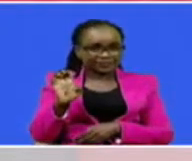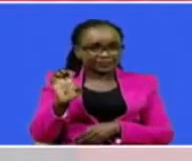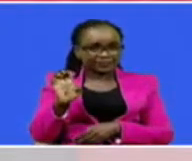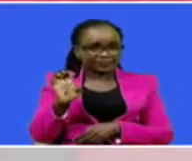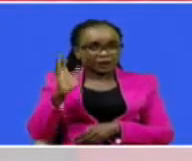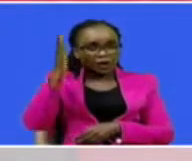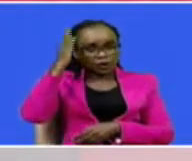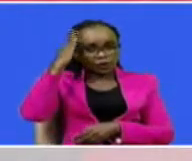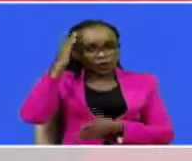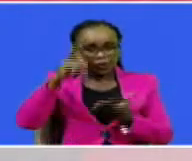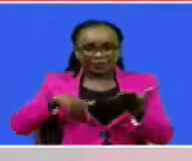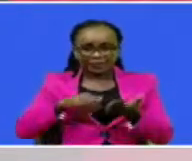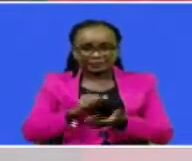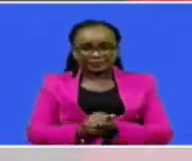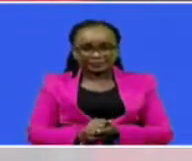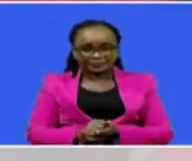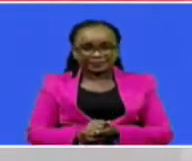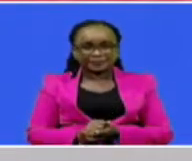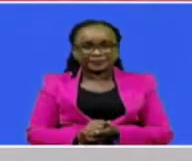Unajua,